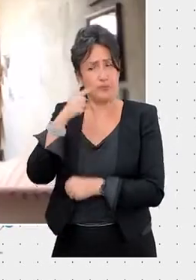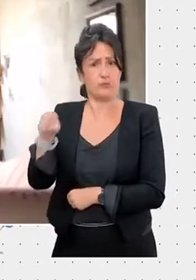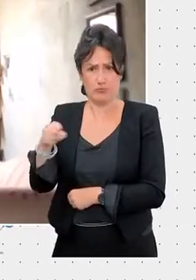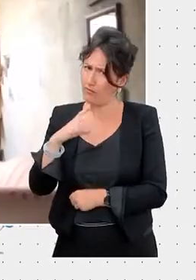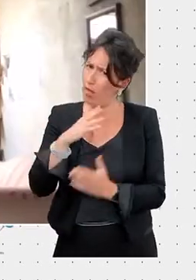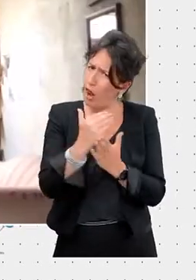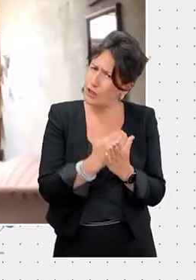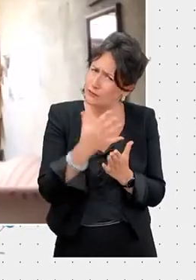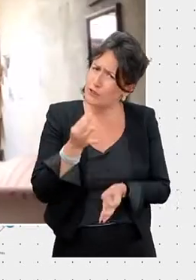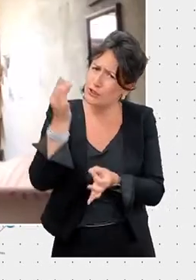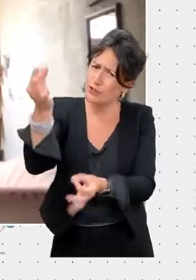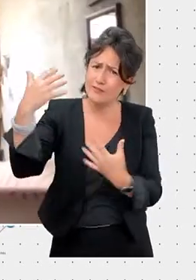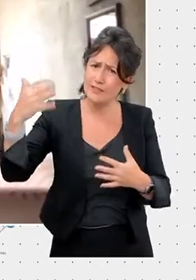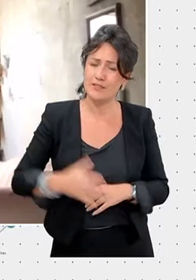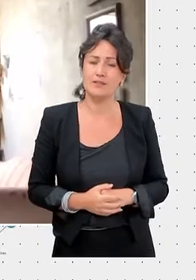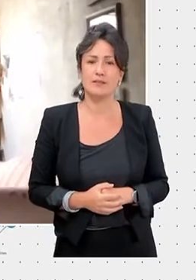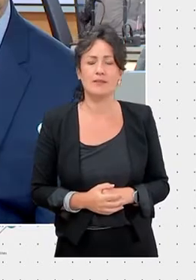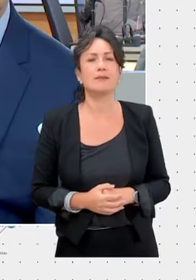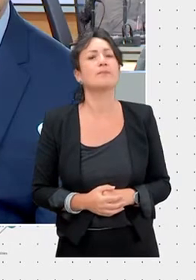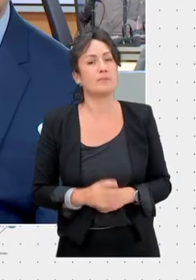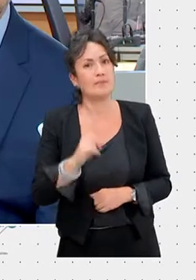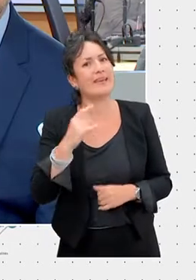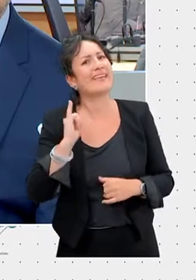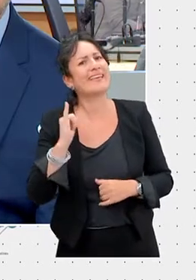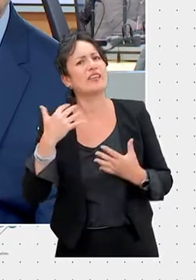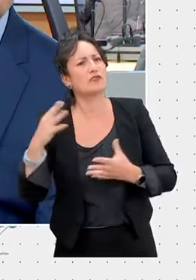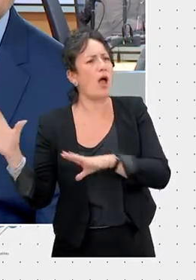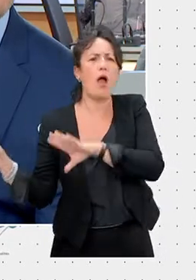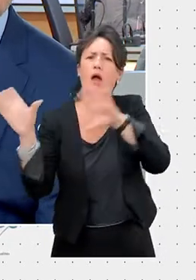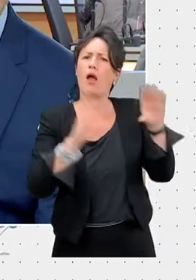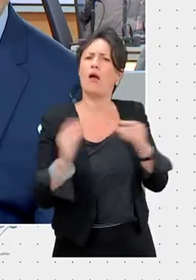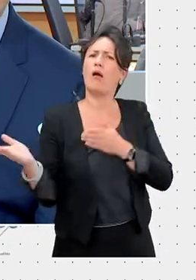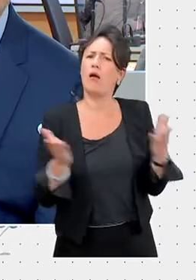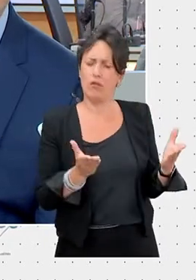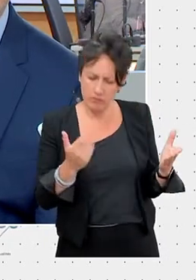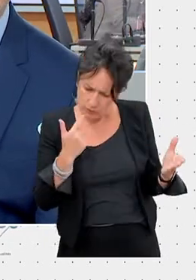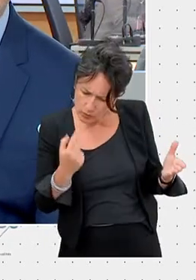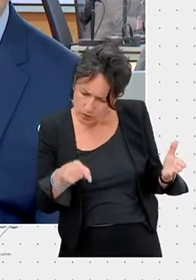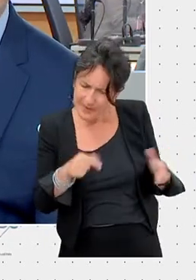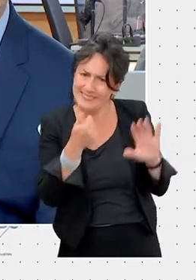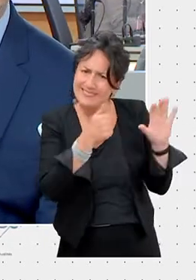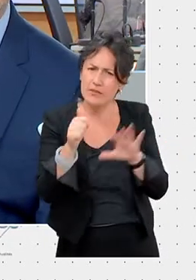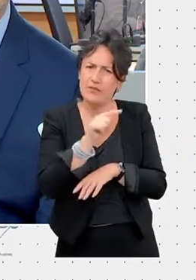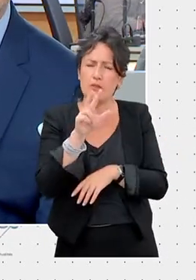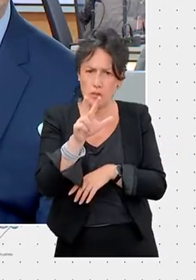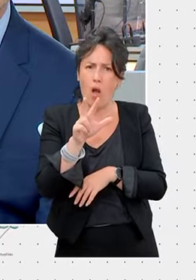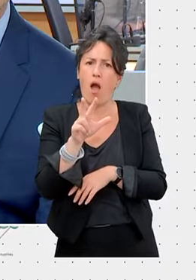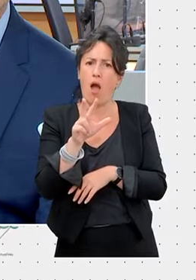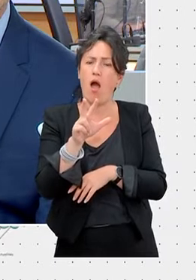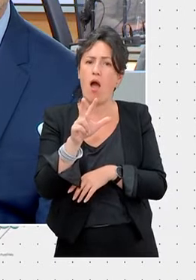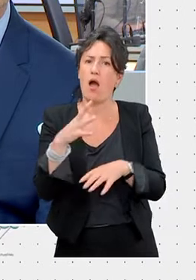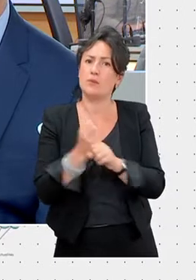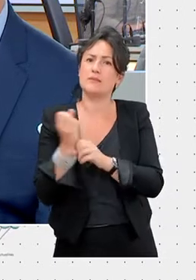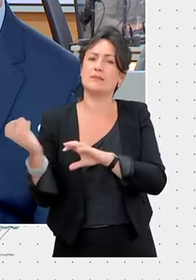les a communiquées déjà. Et les chiffres de ceux qui ont déjà été rapatriés, je les lis, hein, 623 évacués parmi les recrutés qui